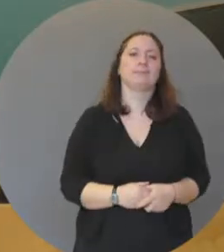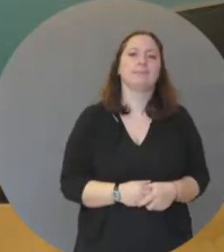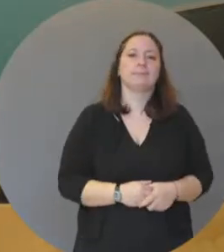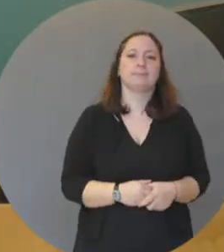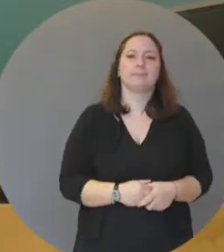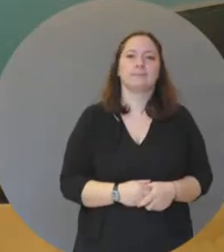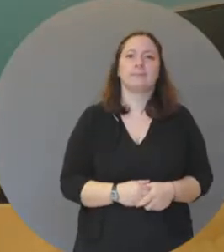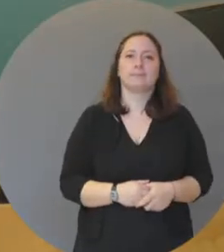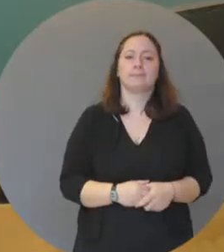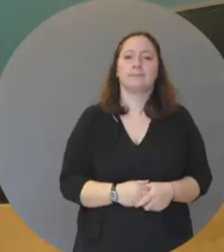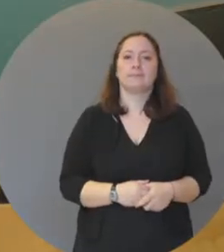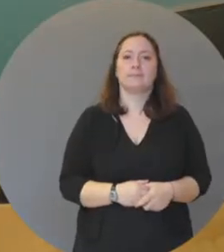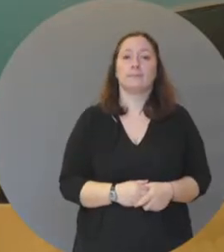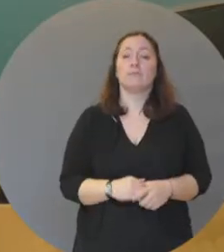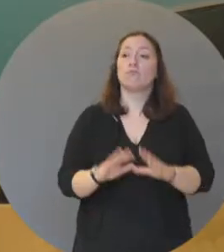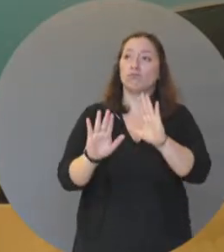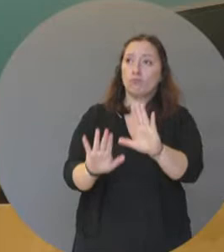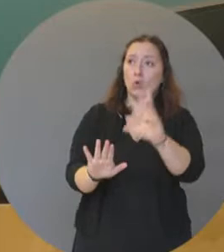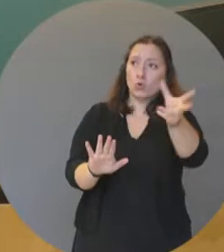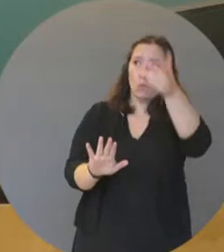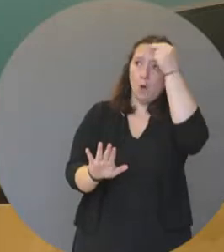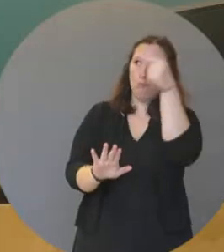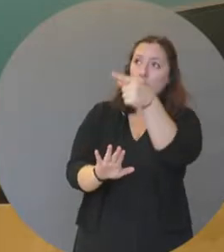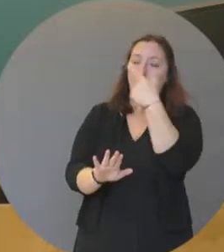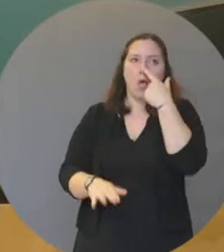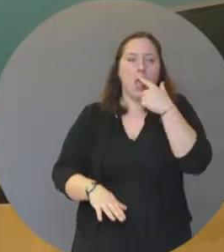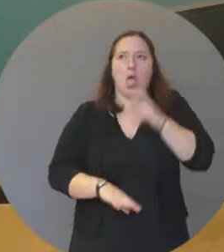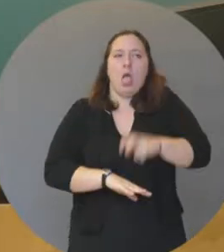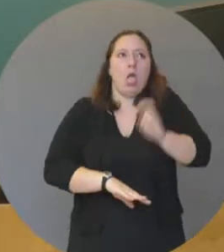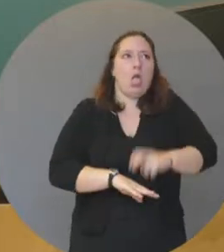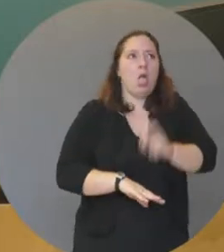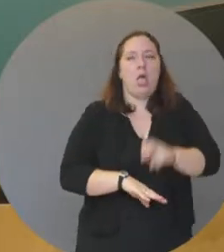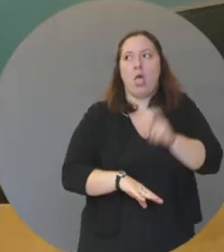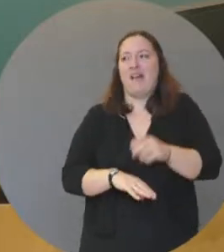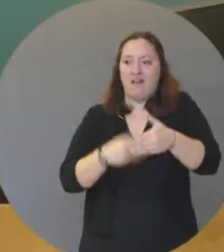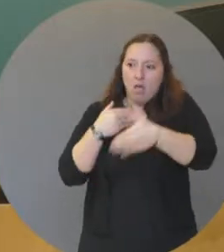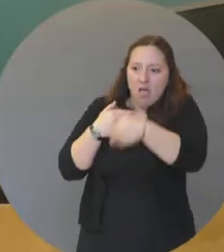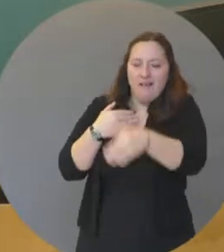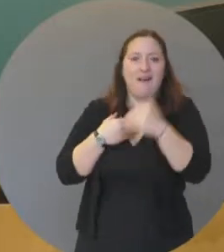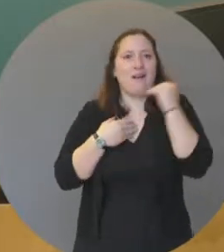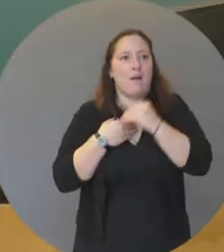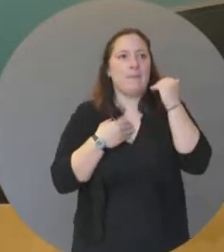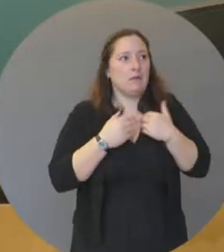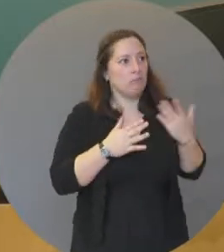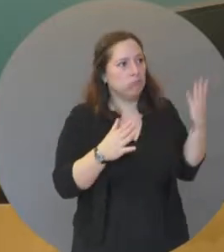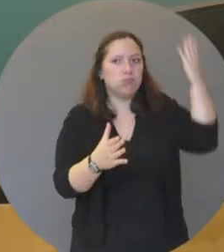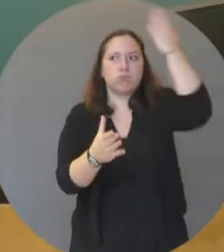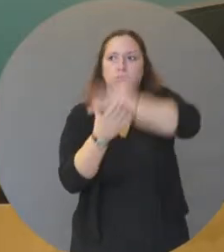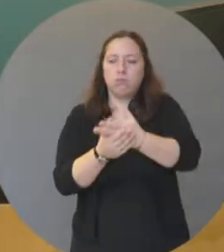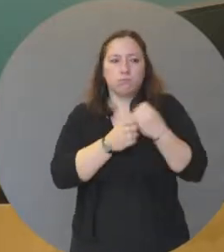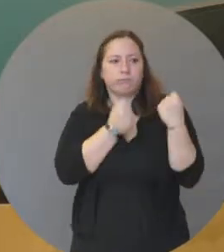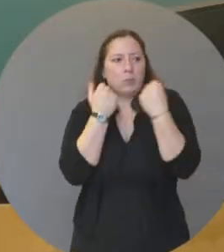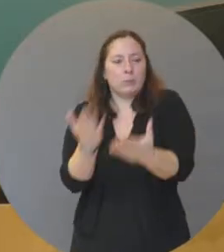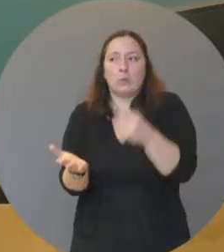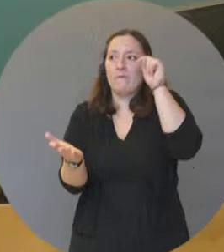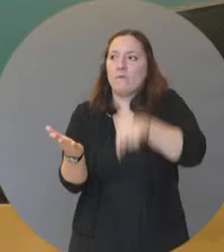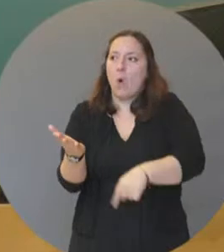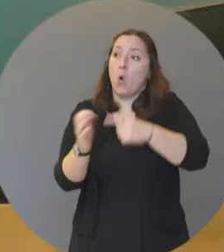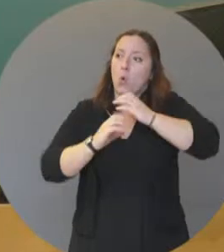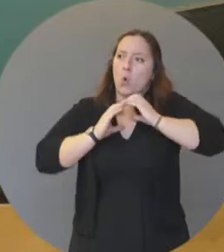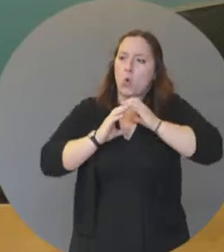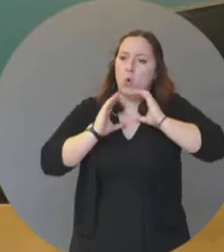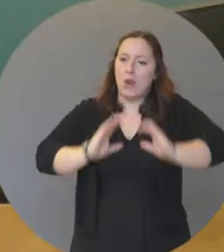je comprends et c'est naturel votre impatience avoir se réaliser cet engagement dans tous nos collèges